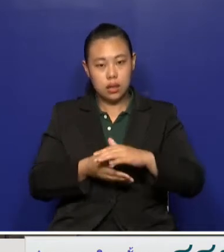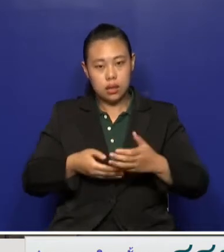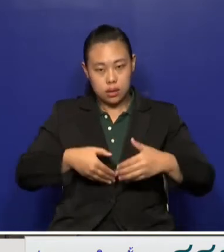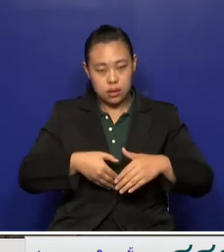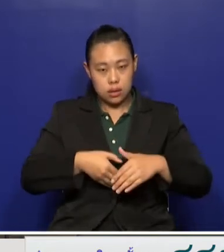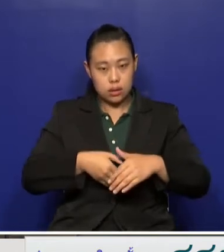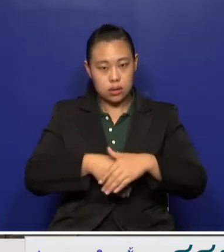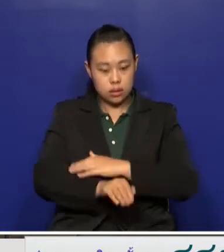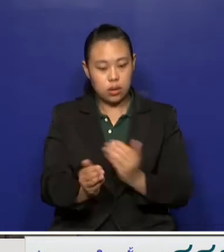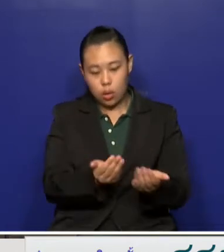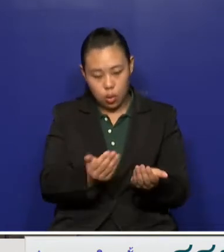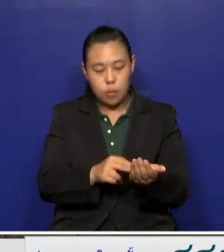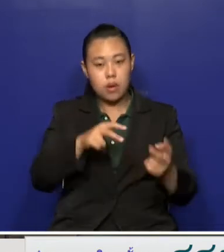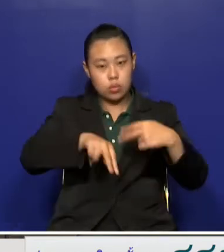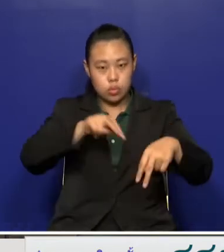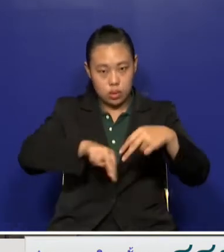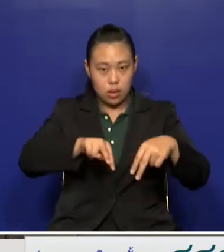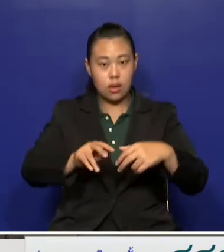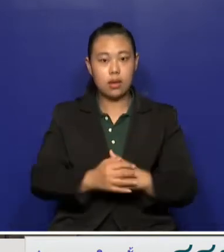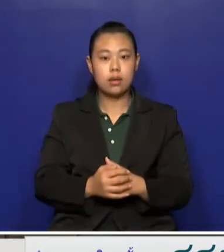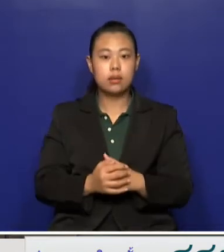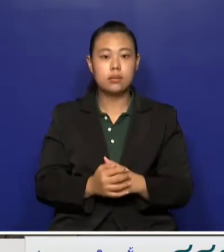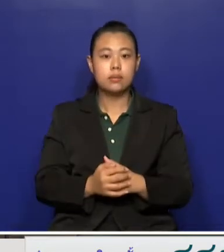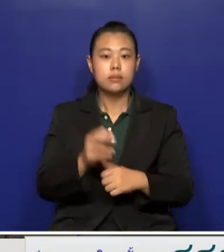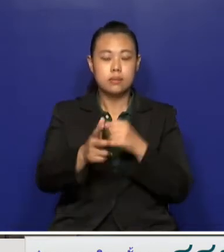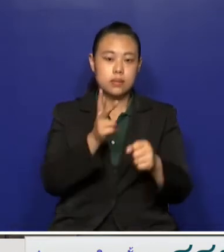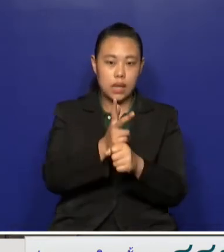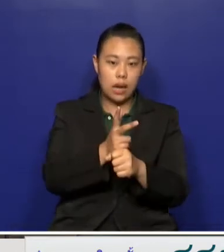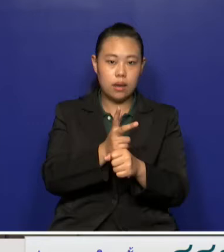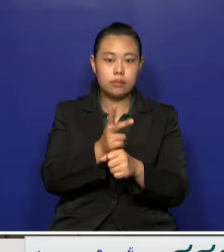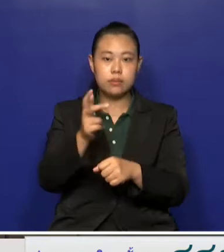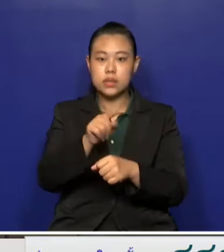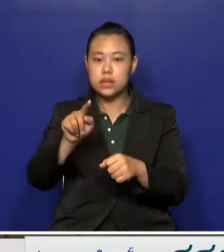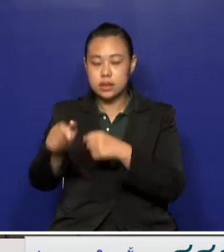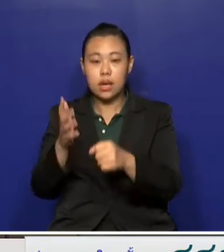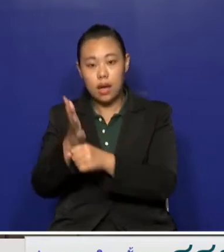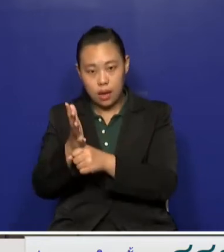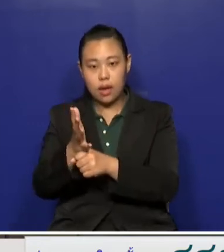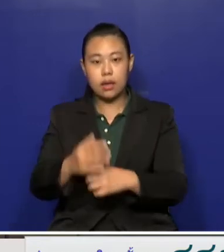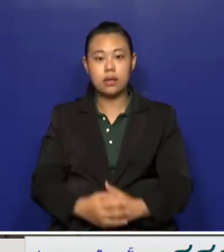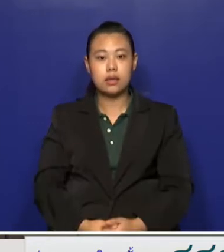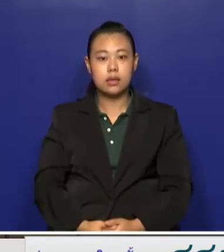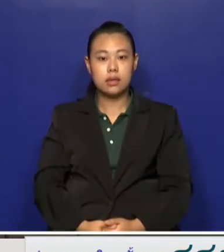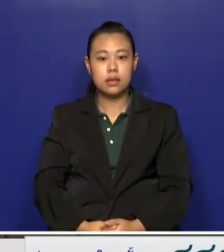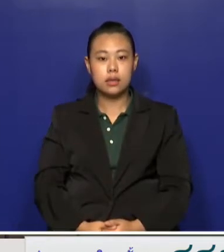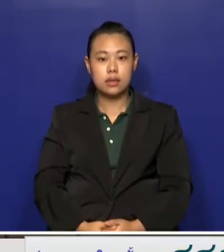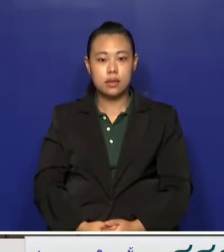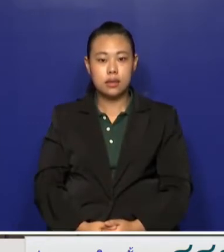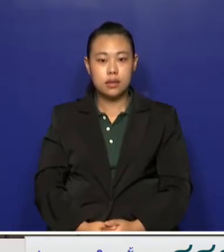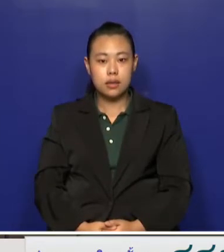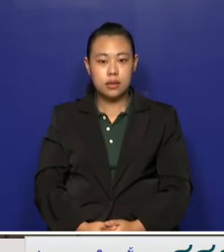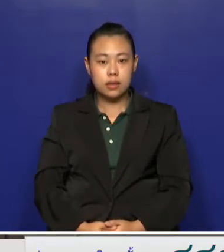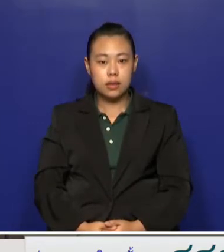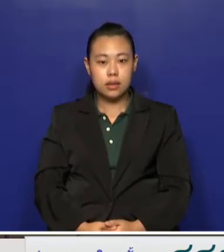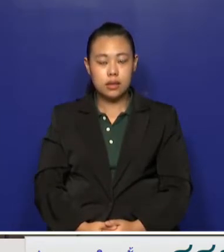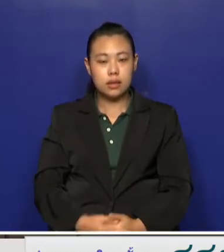มในเอกสารท่านบอกว่าตั้งแต่3ปีถึง5ปีที่จริงแล้วเนี่ยประเทศที่เจริญ